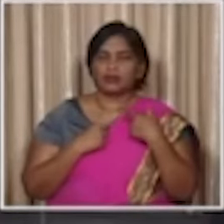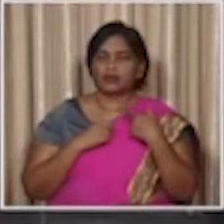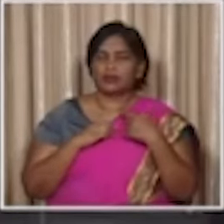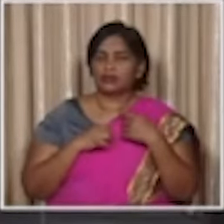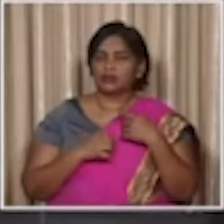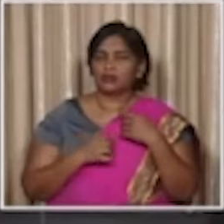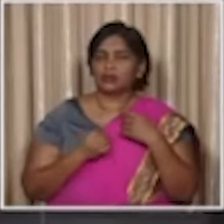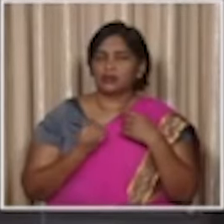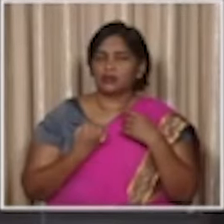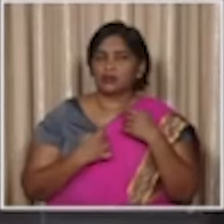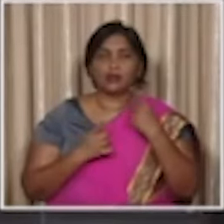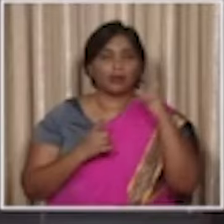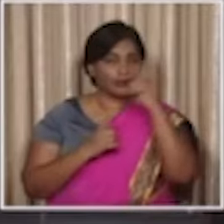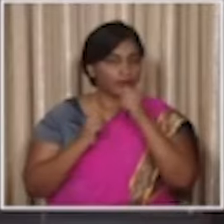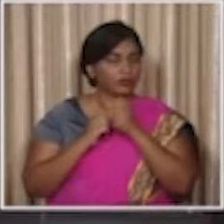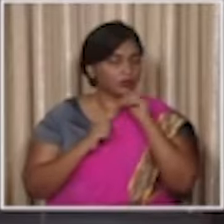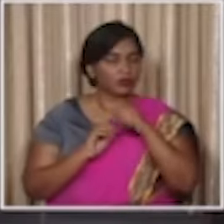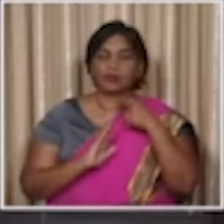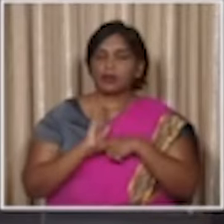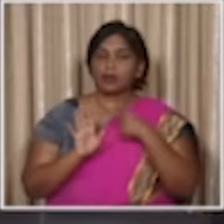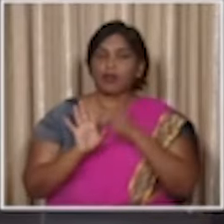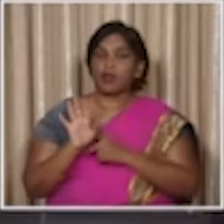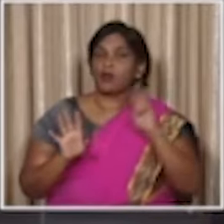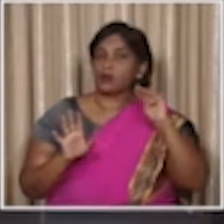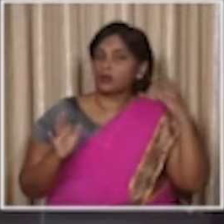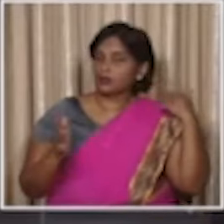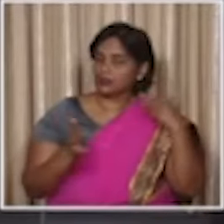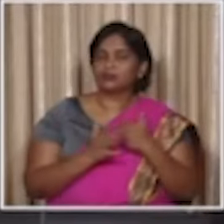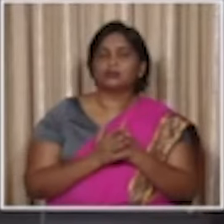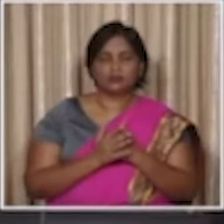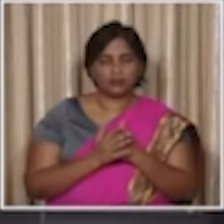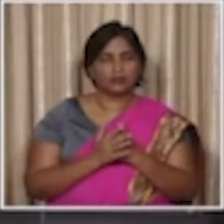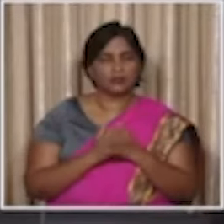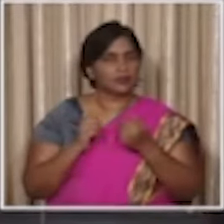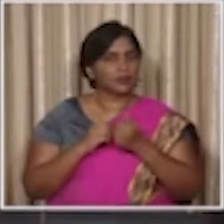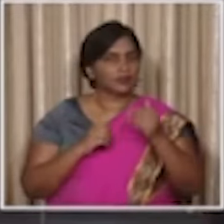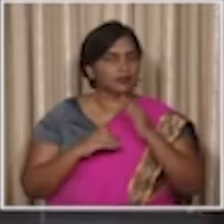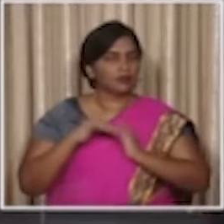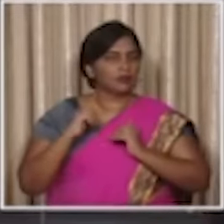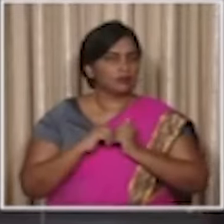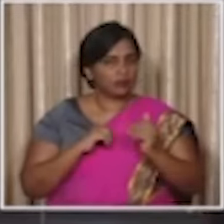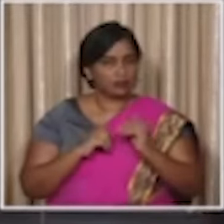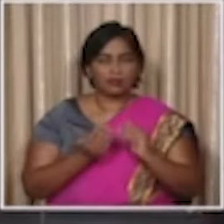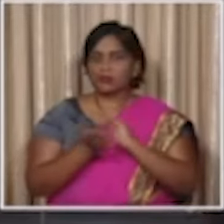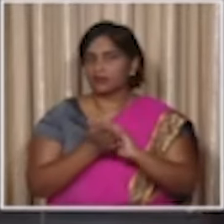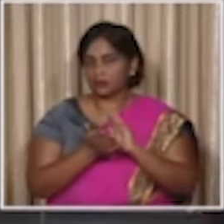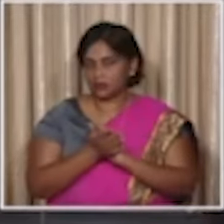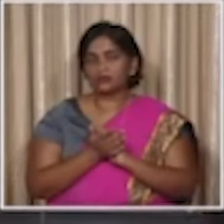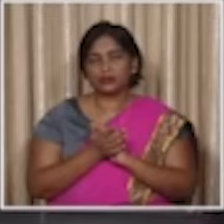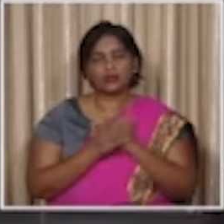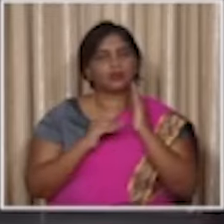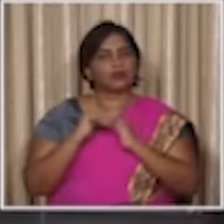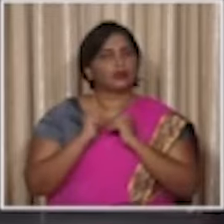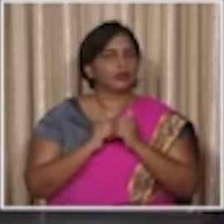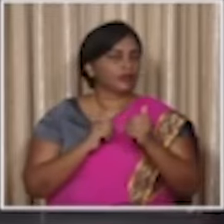අපි පළවෙනි වටේ ක්‍රියාත්මක කරේ මේ රටේ දශක 3කට වඩා ආසන්න කාලයක් ක්‍රියාත්මක වෙච්ච සහනාධාර ලබා දීමේ